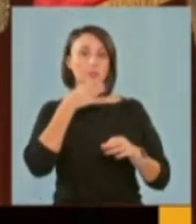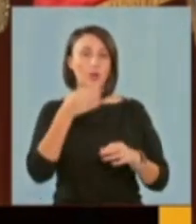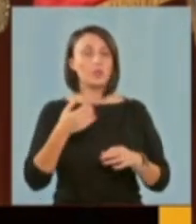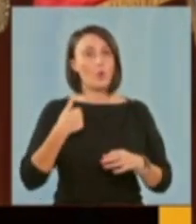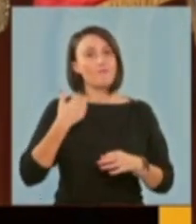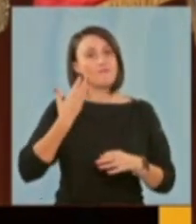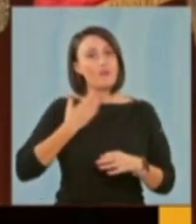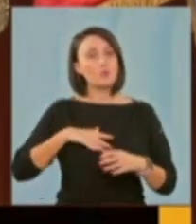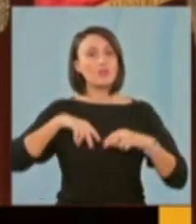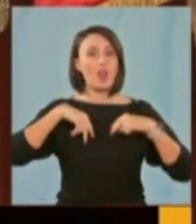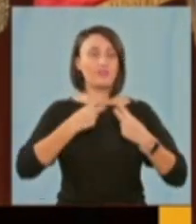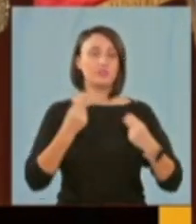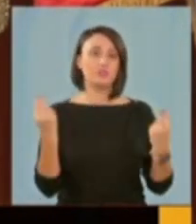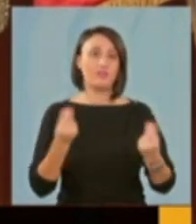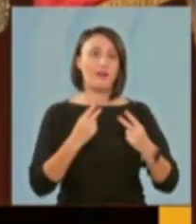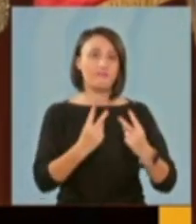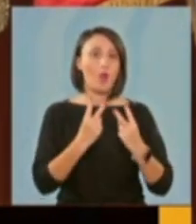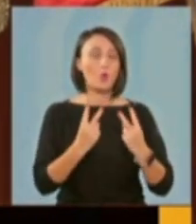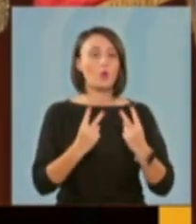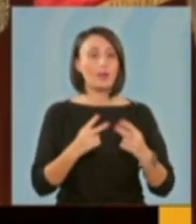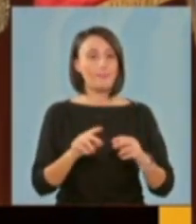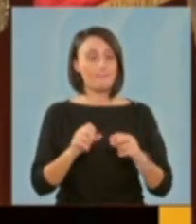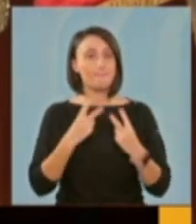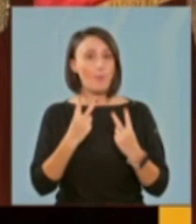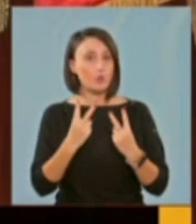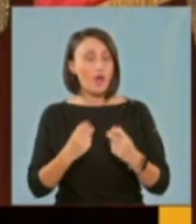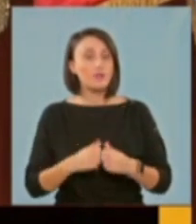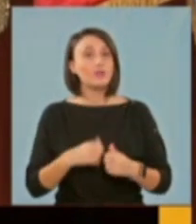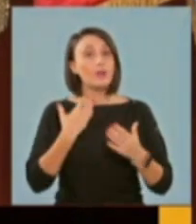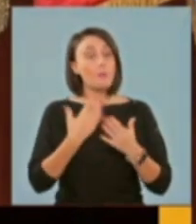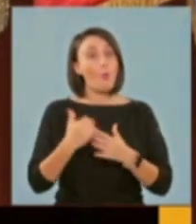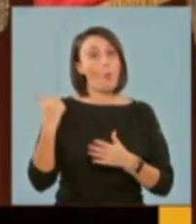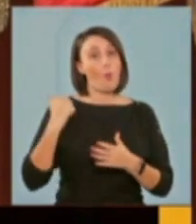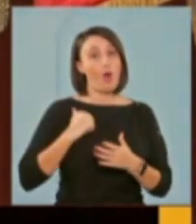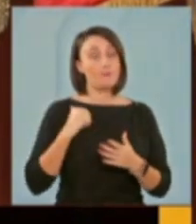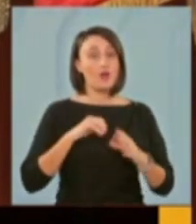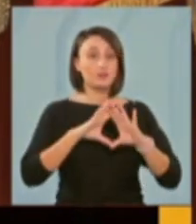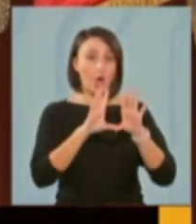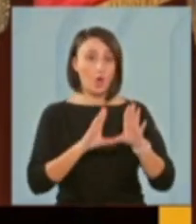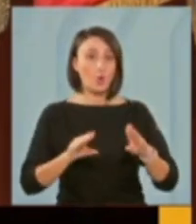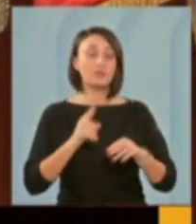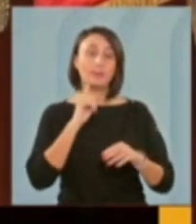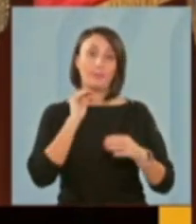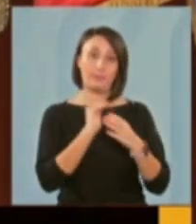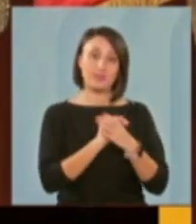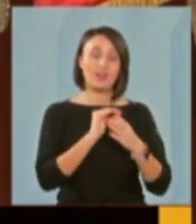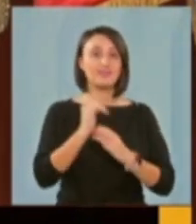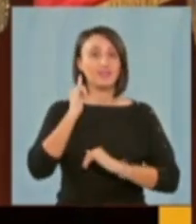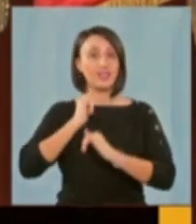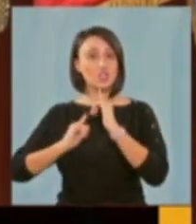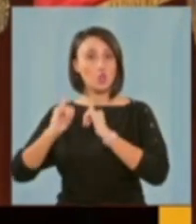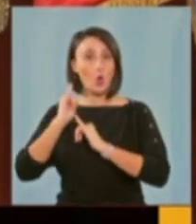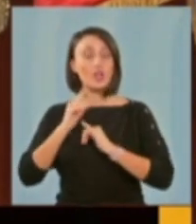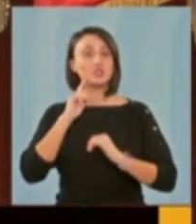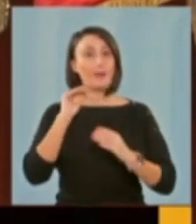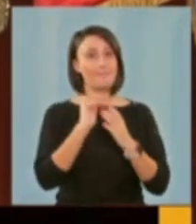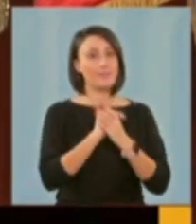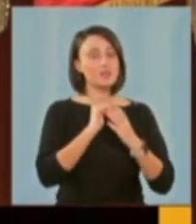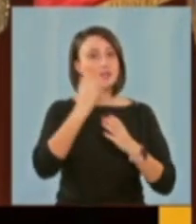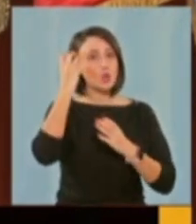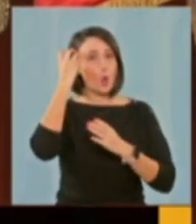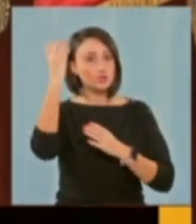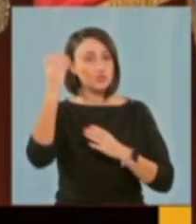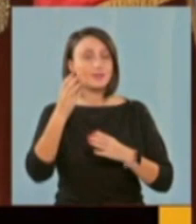eu aș vrea să revenim la câteva din valorile fundamentale. Pentru că Armata Română păstrează istoria și păstrează